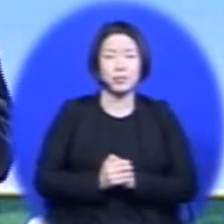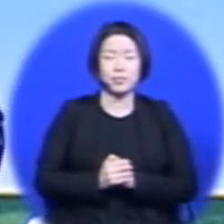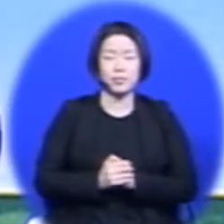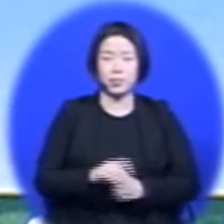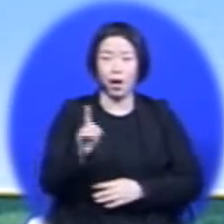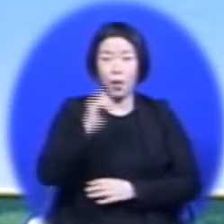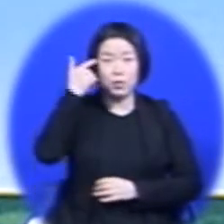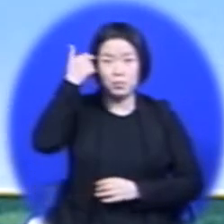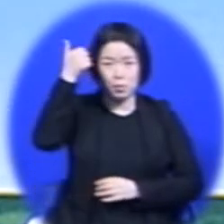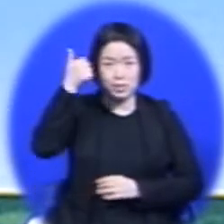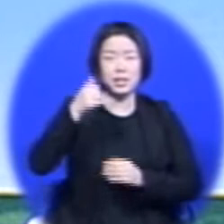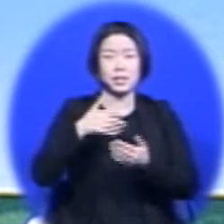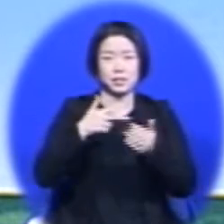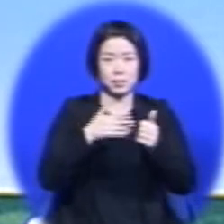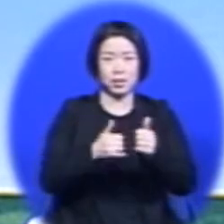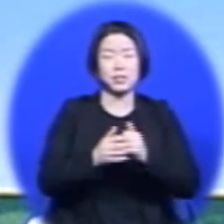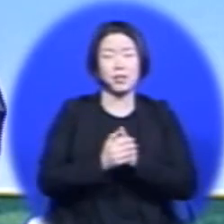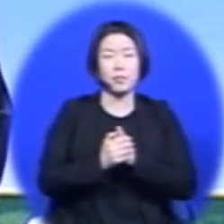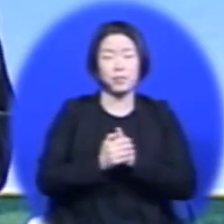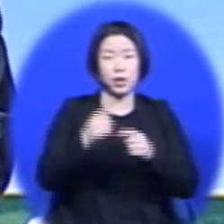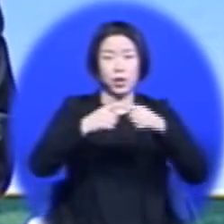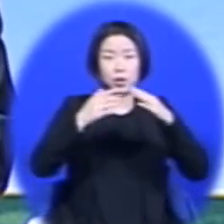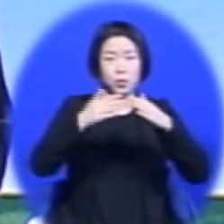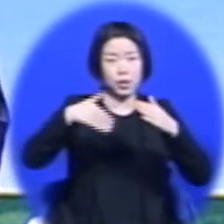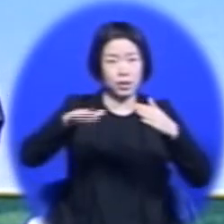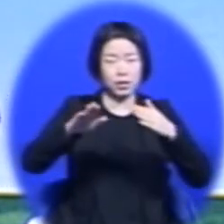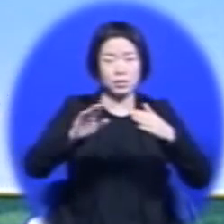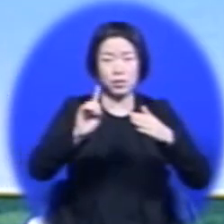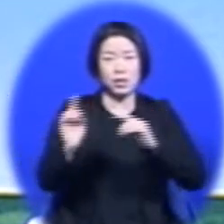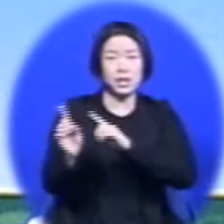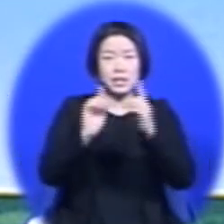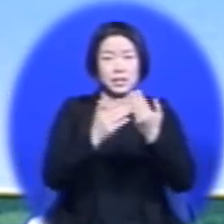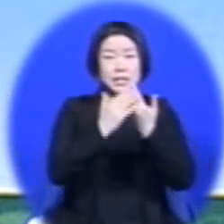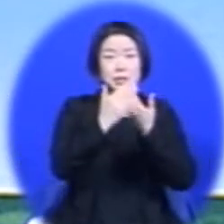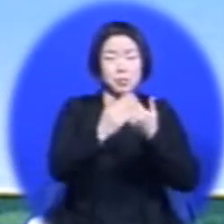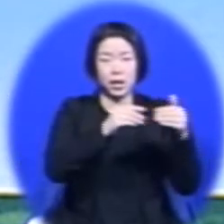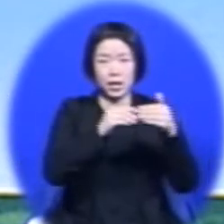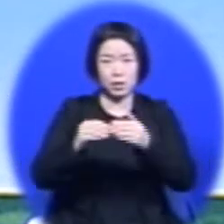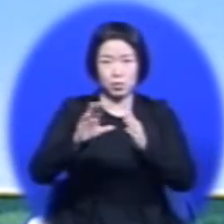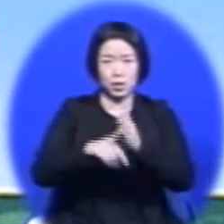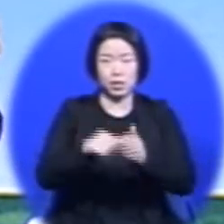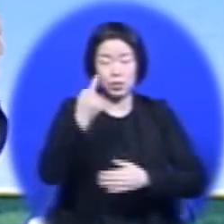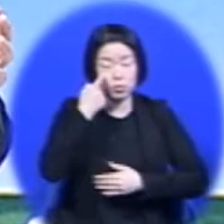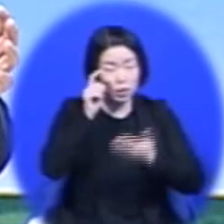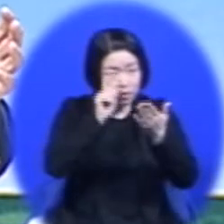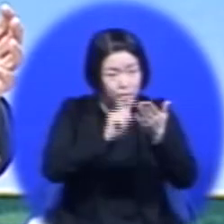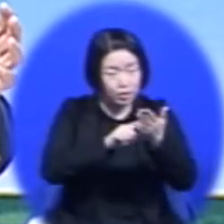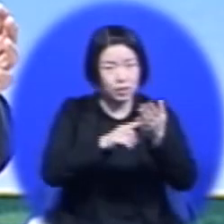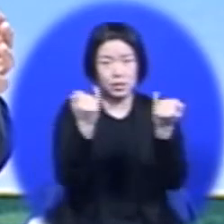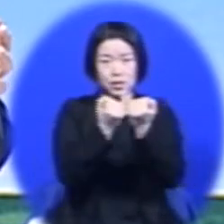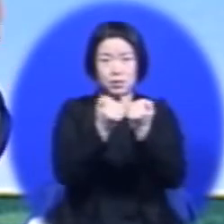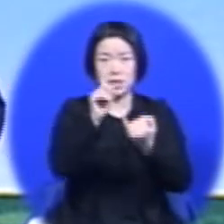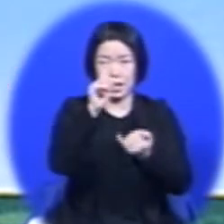어느 목사님께서 교회 가서 집회를 인도하시는데 눈에 뜨이는 여성도님이 한 분